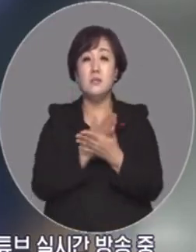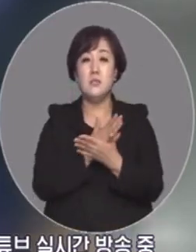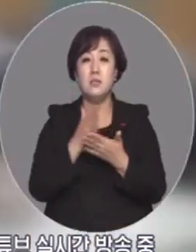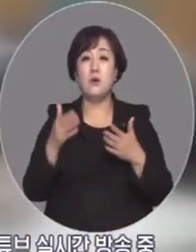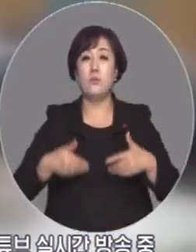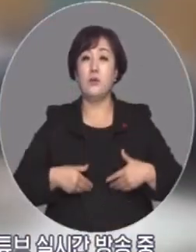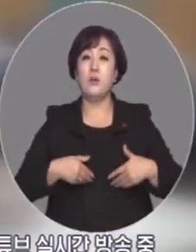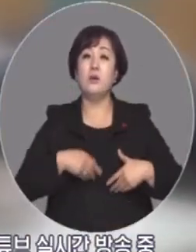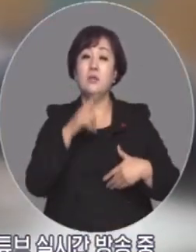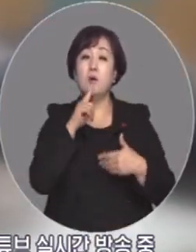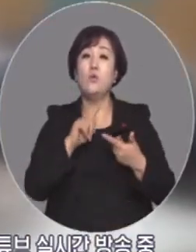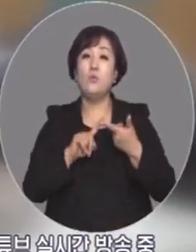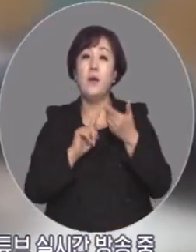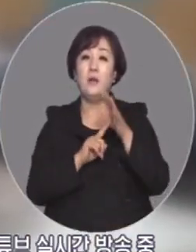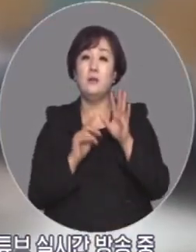필요하다고 밝혔습니다